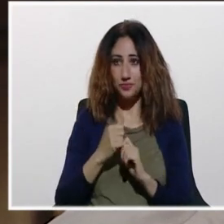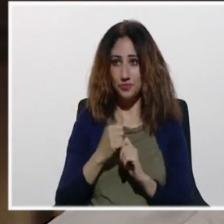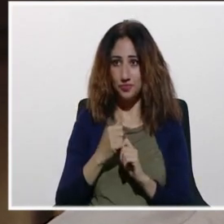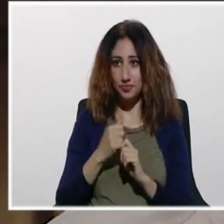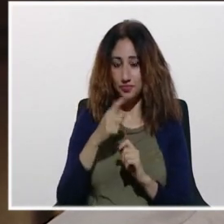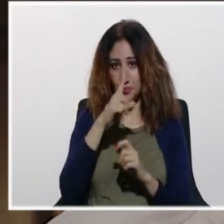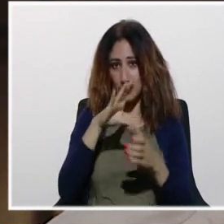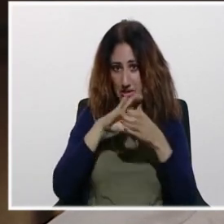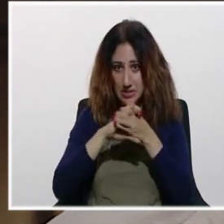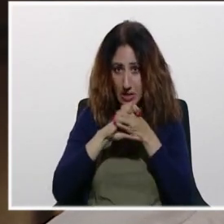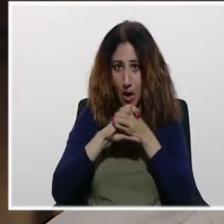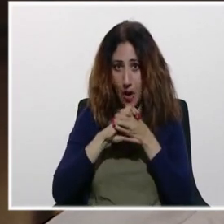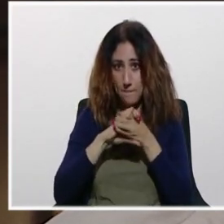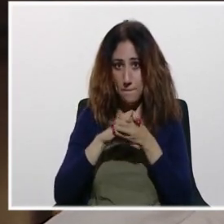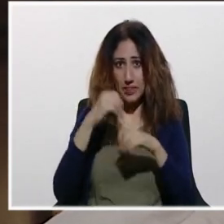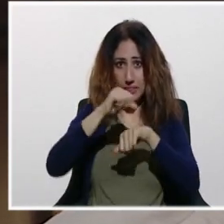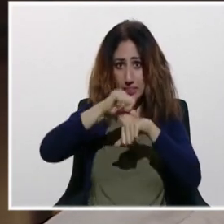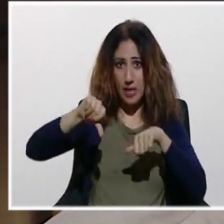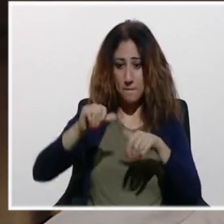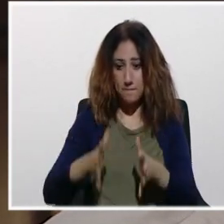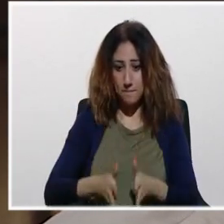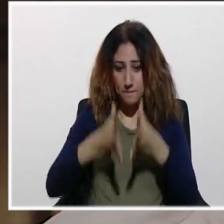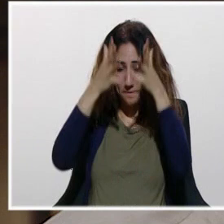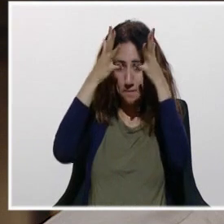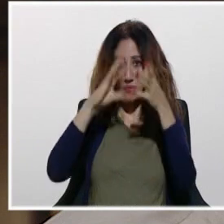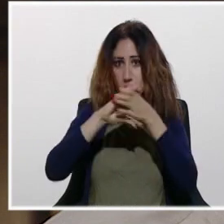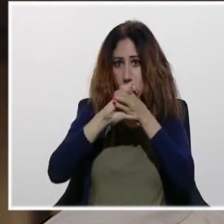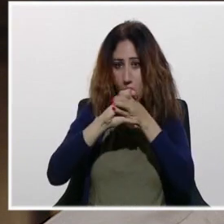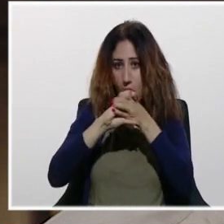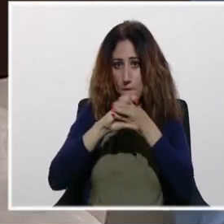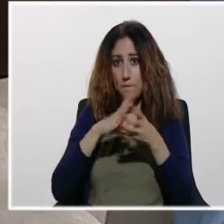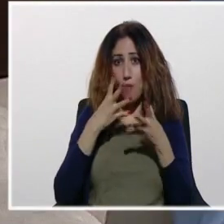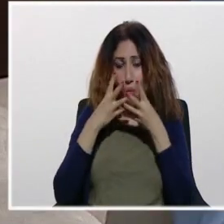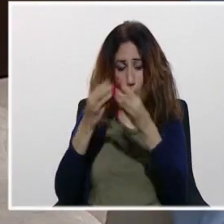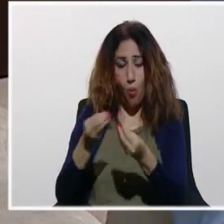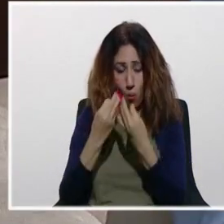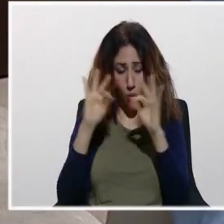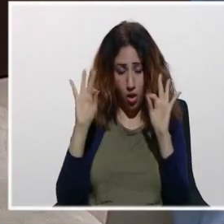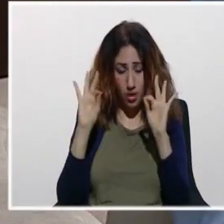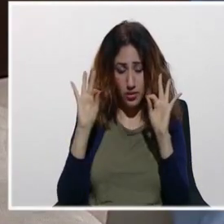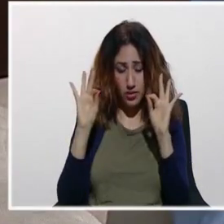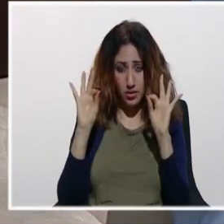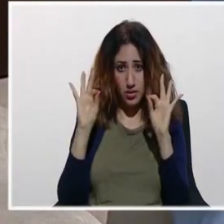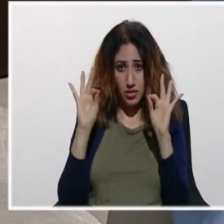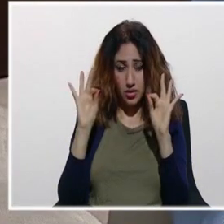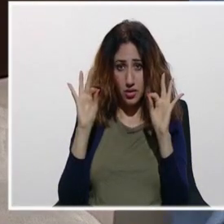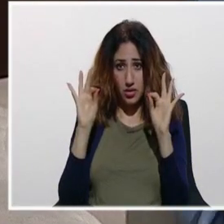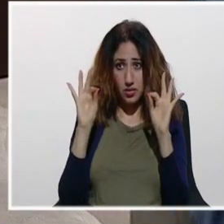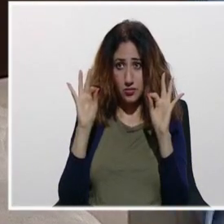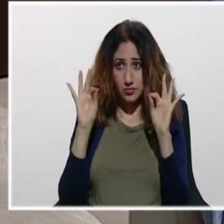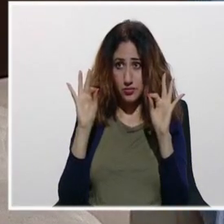لما صاحبك الانتيم جمال عبد الناصر، اقرب واحد ليك جمال عبد الناصر، تحكي له كل حاجة؟ تفضفض معه كل حاجة؟